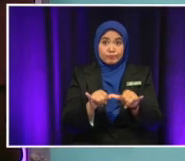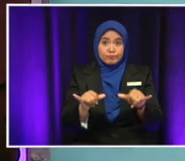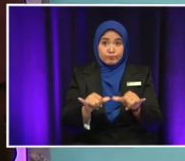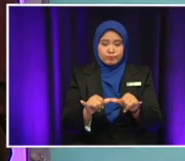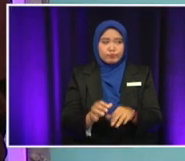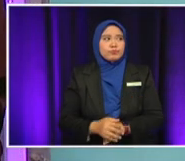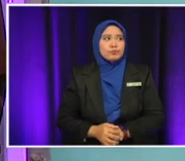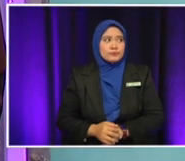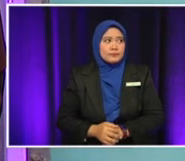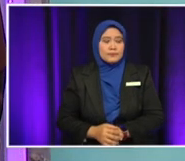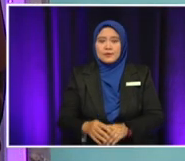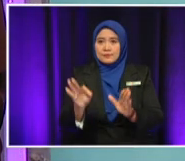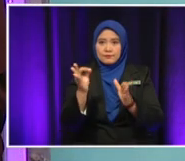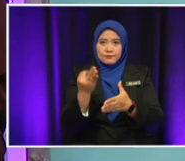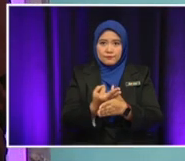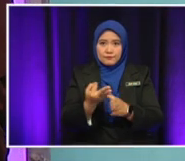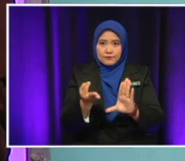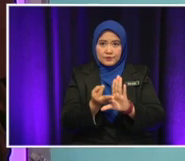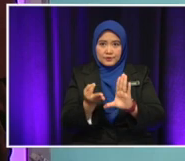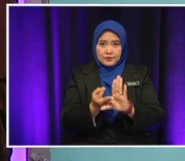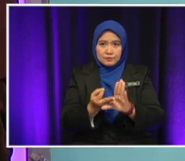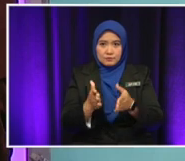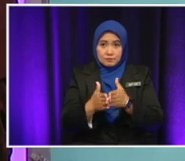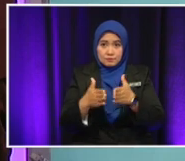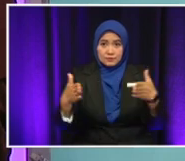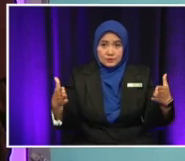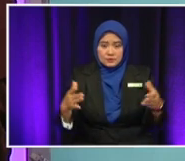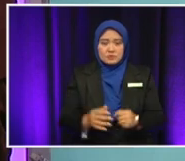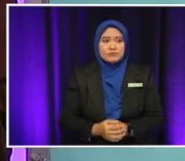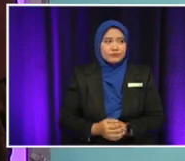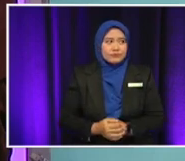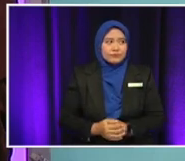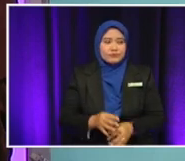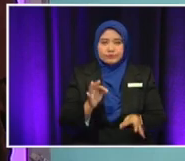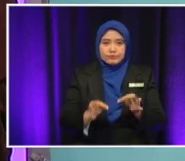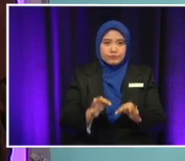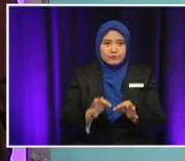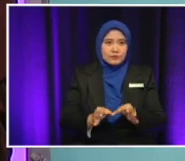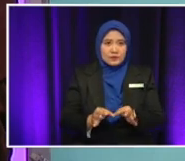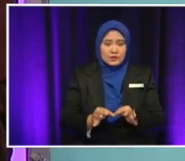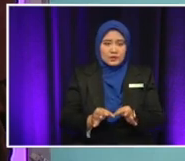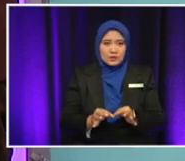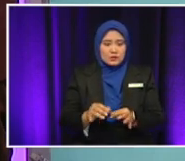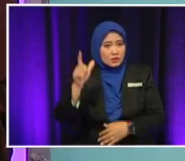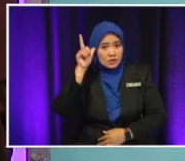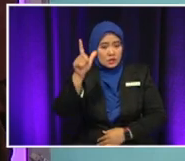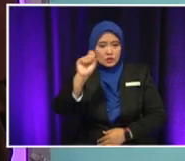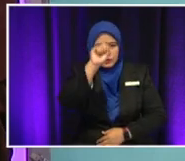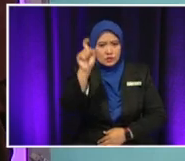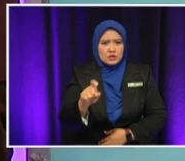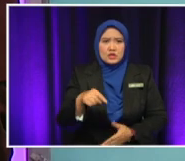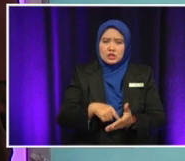jadi apabila kita melihat Soalnya ini jadi mulai perlu perhatikan Apakah kehendak soal dan ini